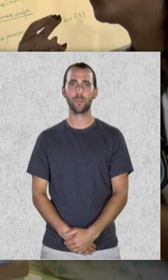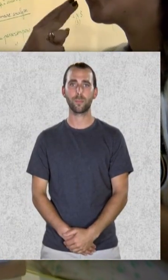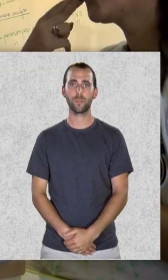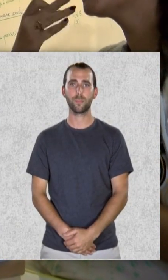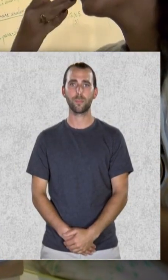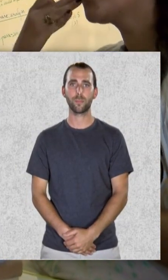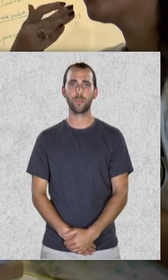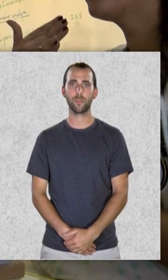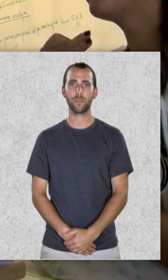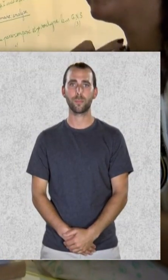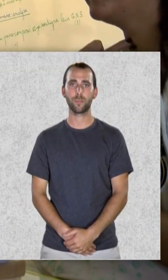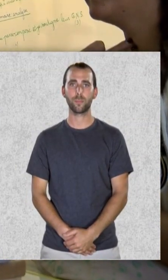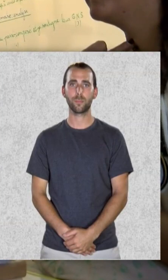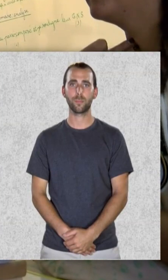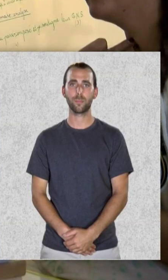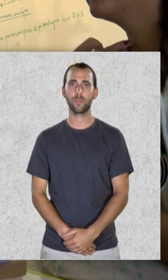Être concentré.